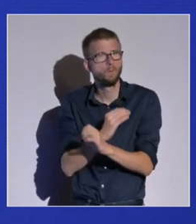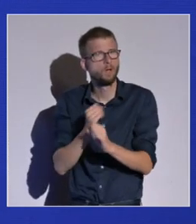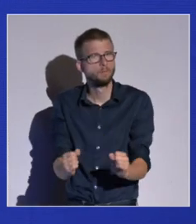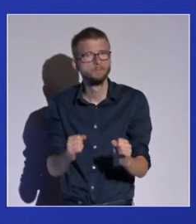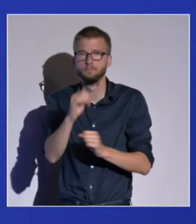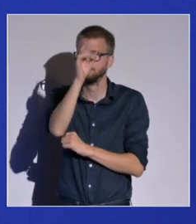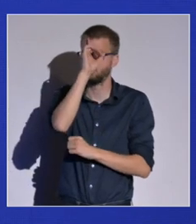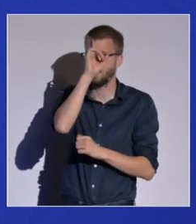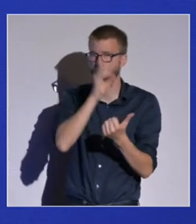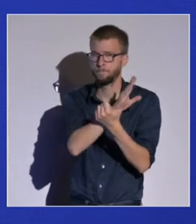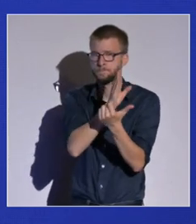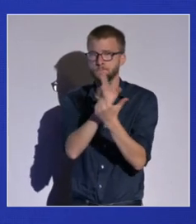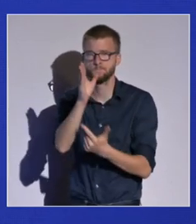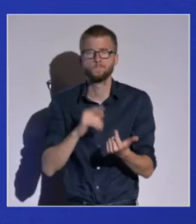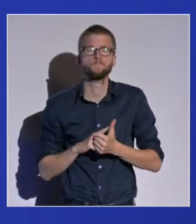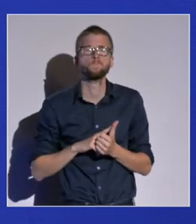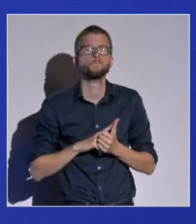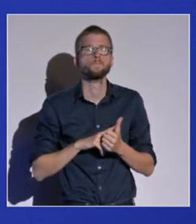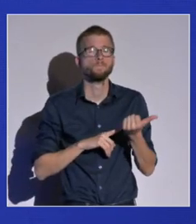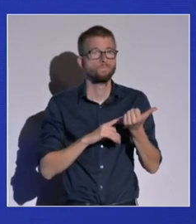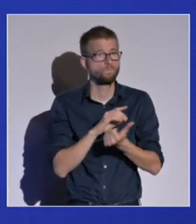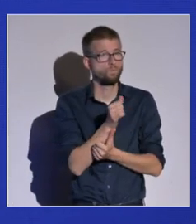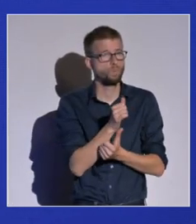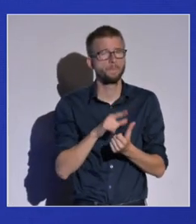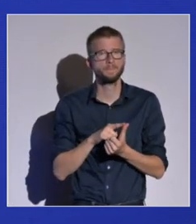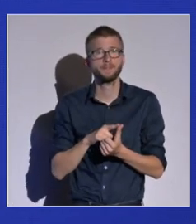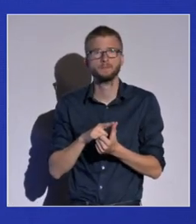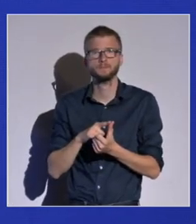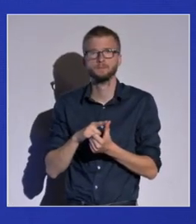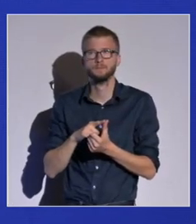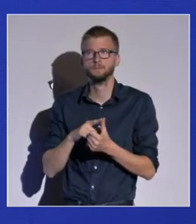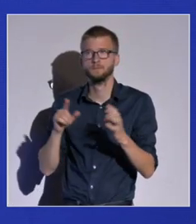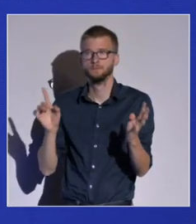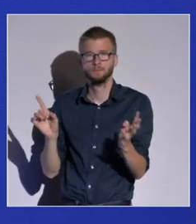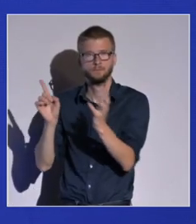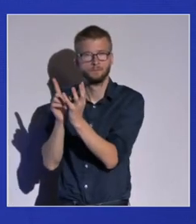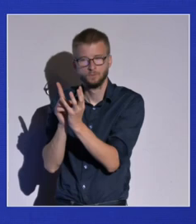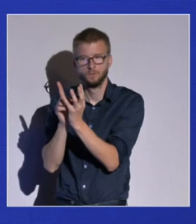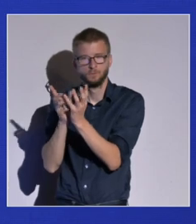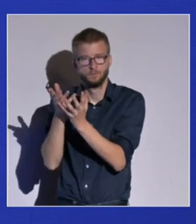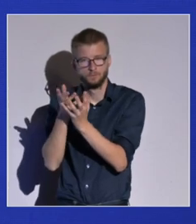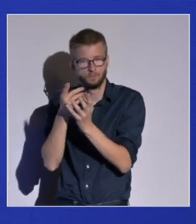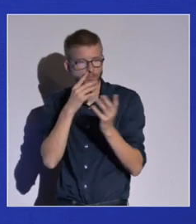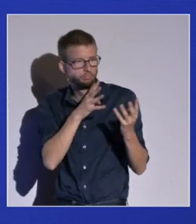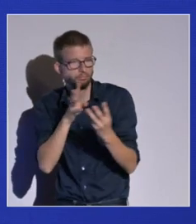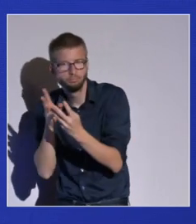raisons. La première, c'est qu'ils se sont découverts entre eux. Ils ne se connaissaient pas.